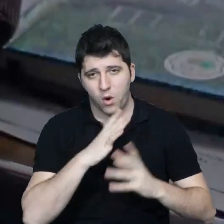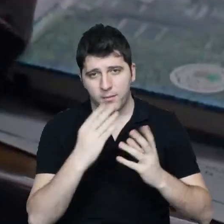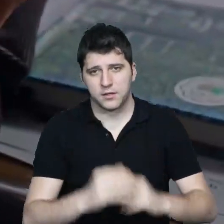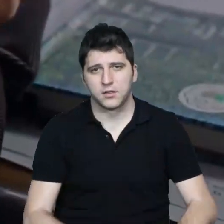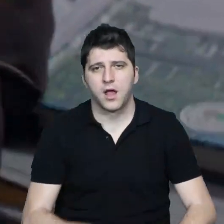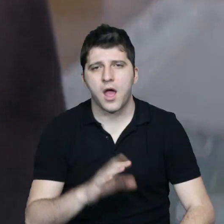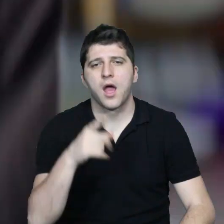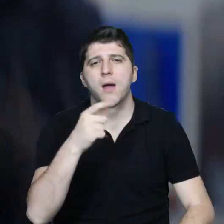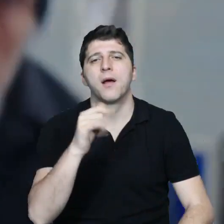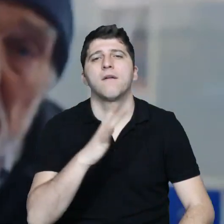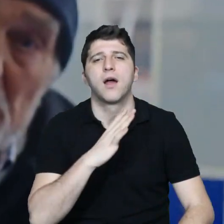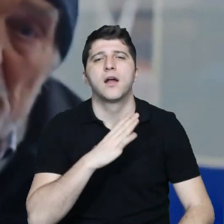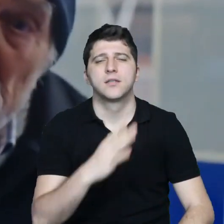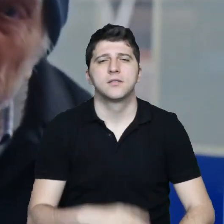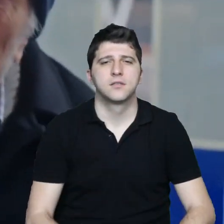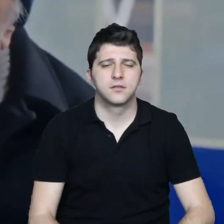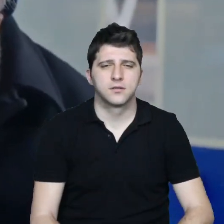içinde. Burada varmış.